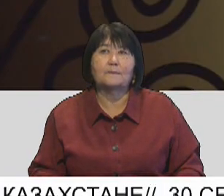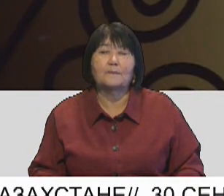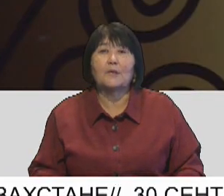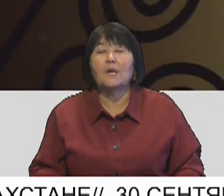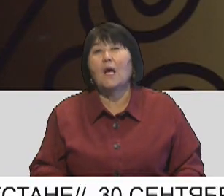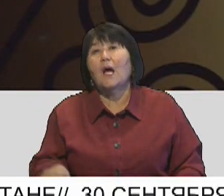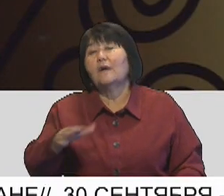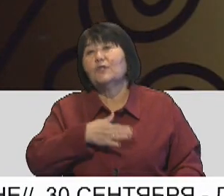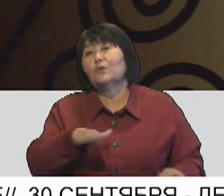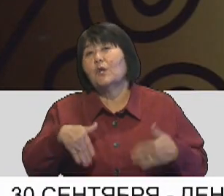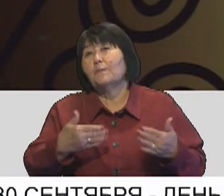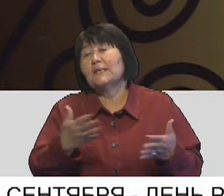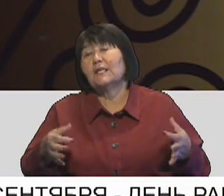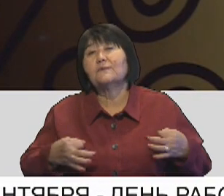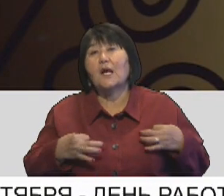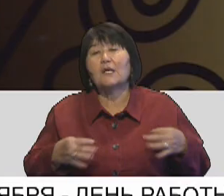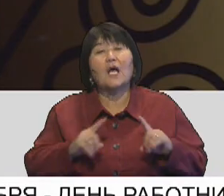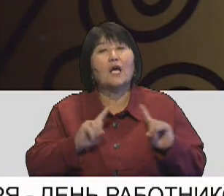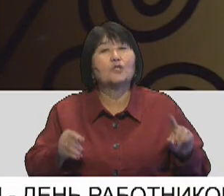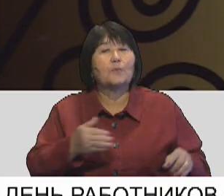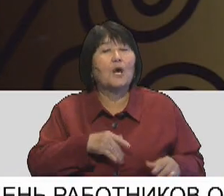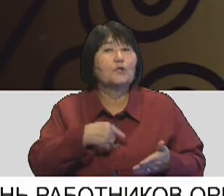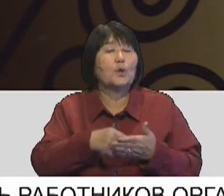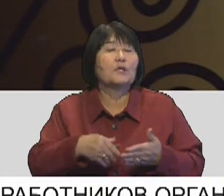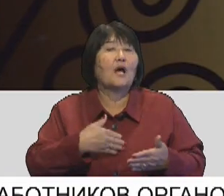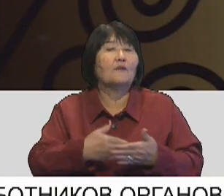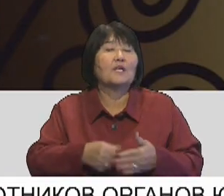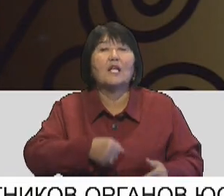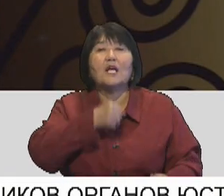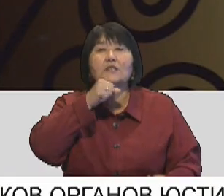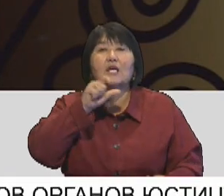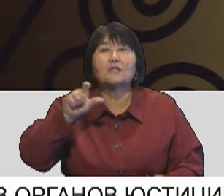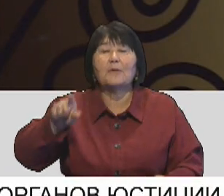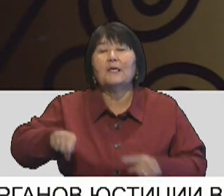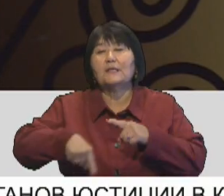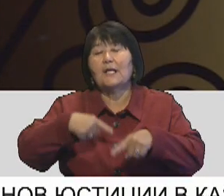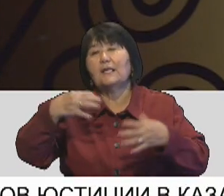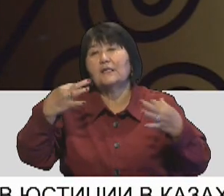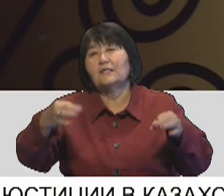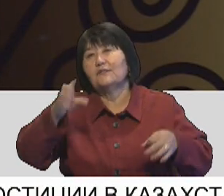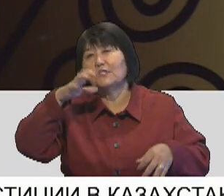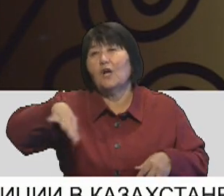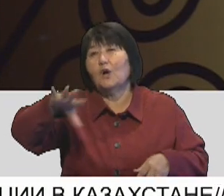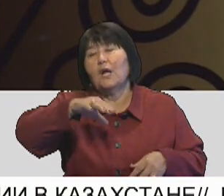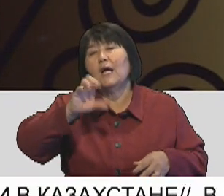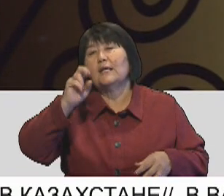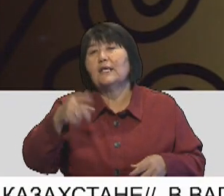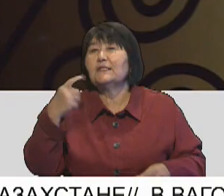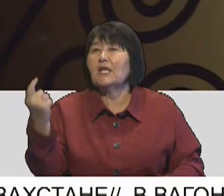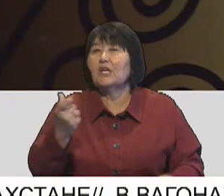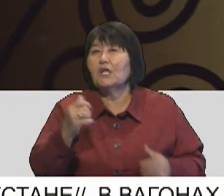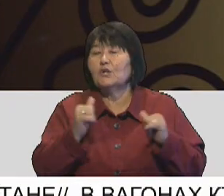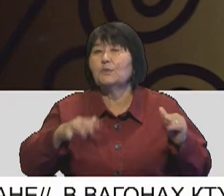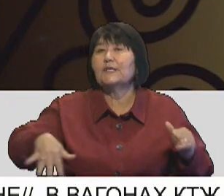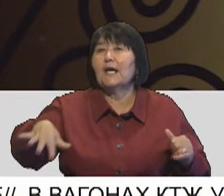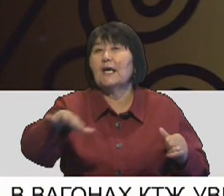От всей души поздравляю вас с праздником. Особо хочу отметить вклад старшего поколения в становление независимого государства, социально-экономическое развитие